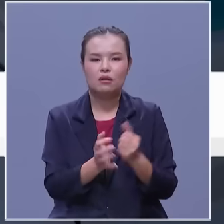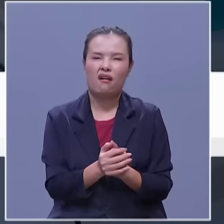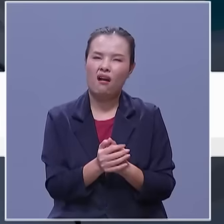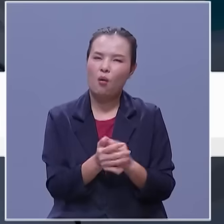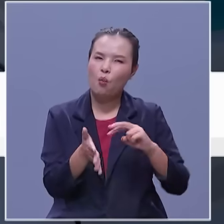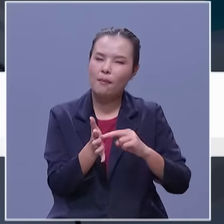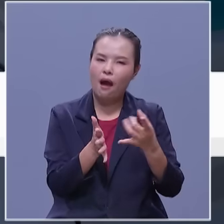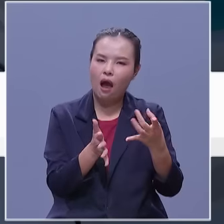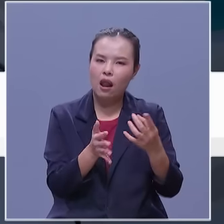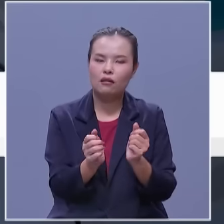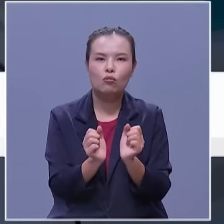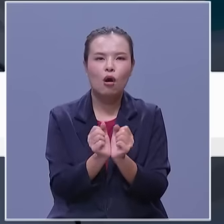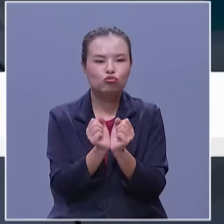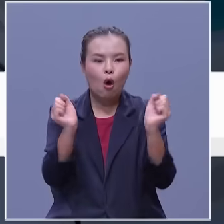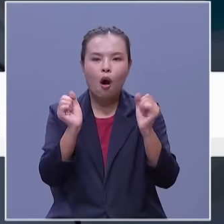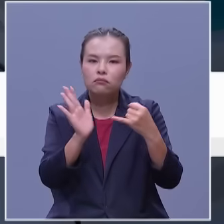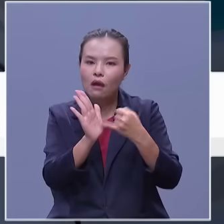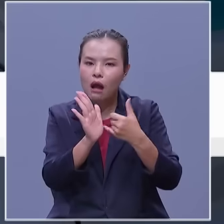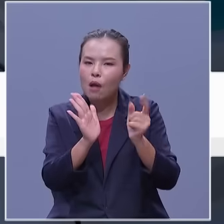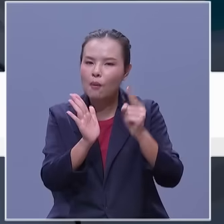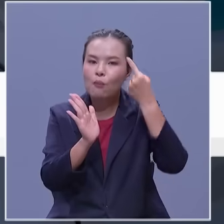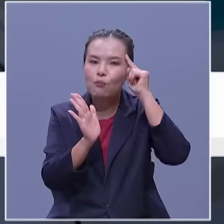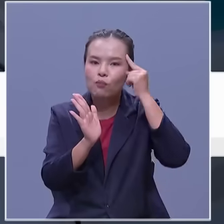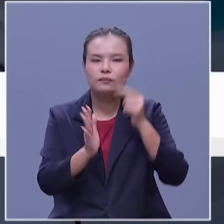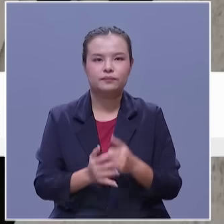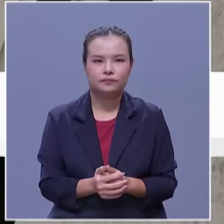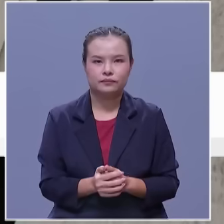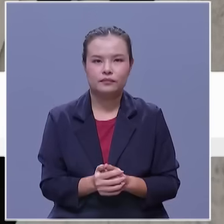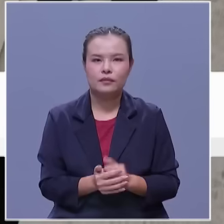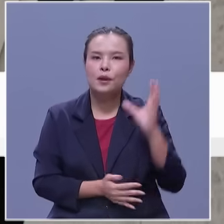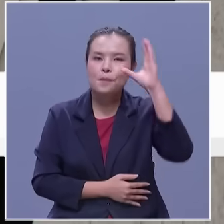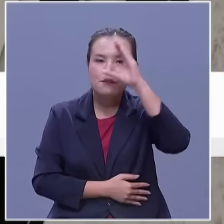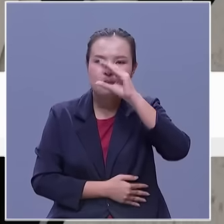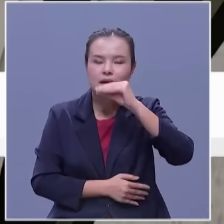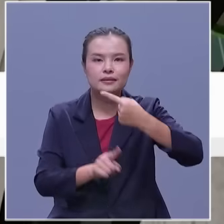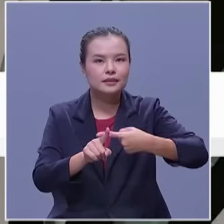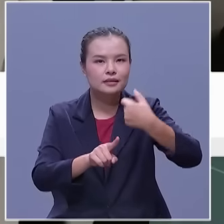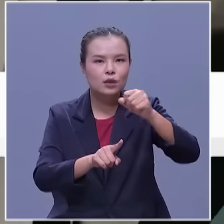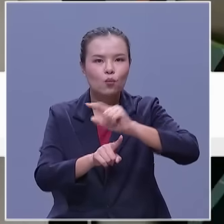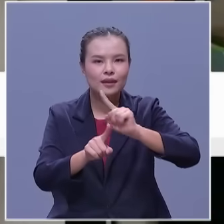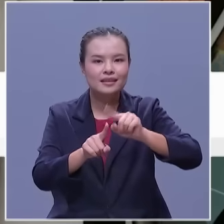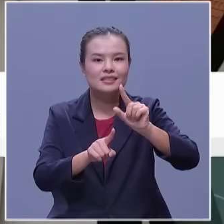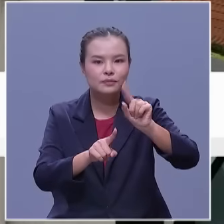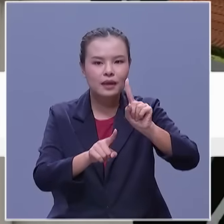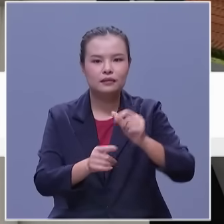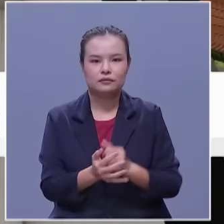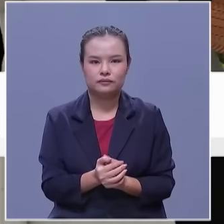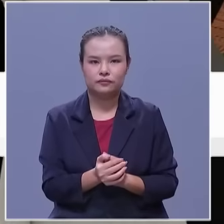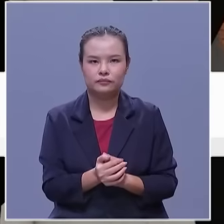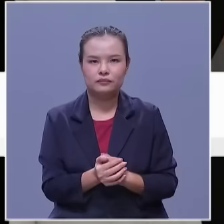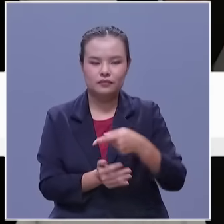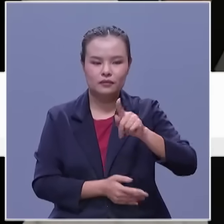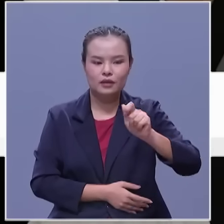คือมันเข้ากับอย่างนี้ถอดง่ายเหรอหรือยังไงนะคะทีนี้ค่ะช่วงดึกของวันที่ 21ตุลาคมจีรวุฒิหรือว่า